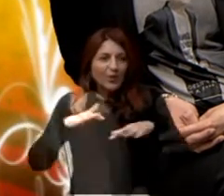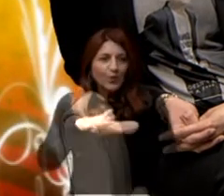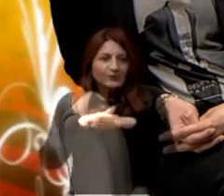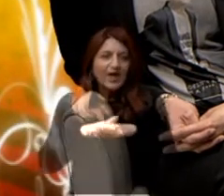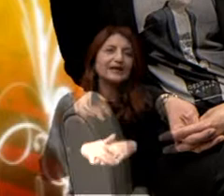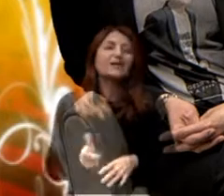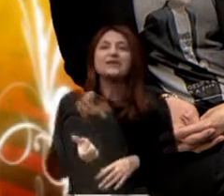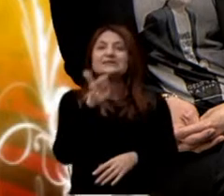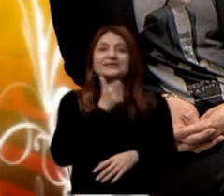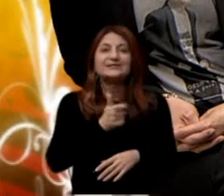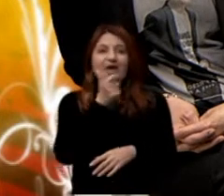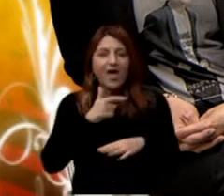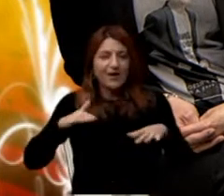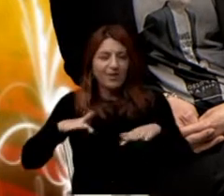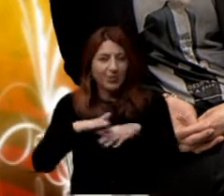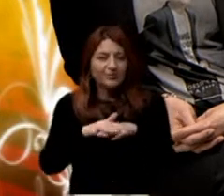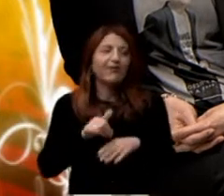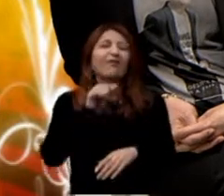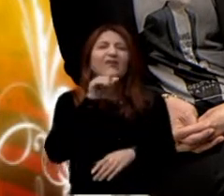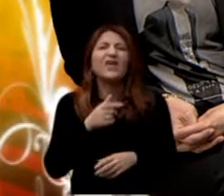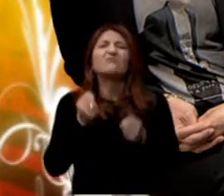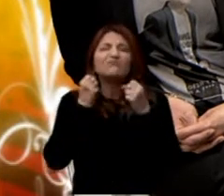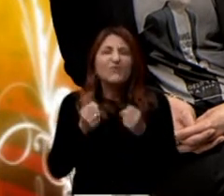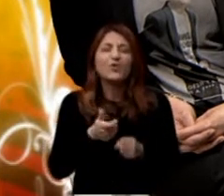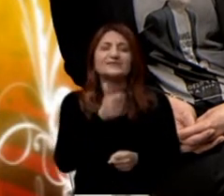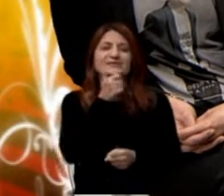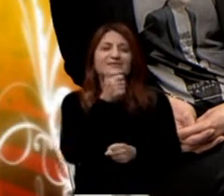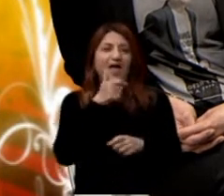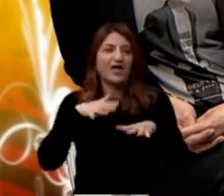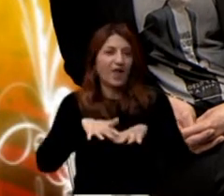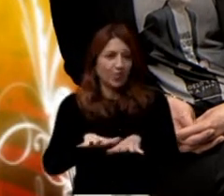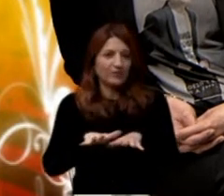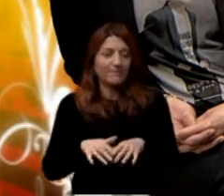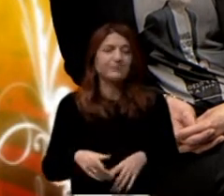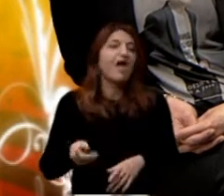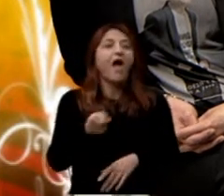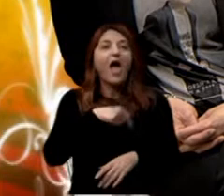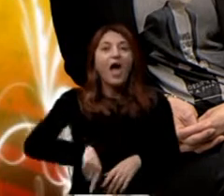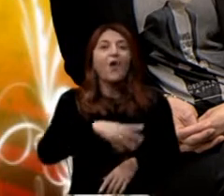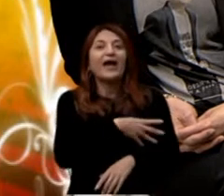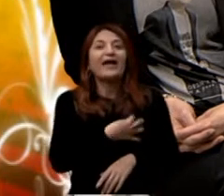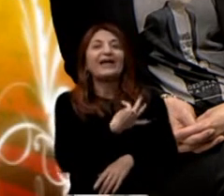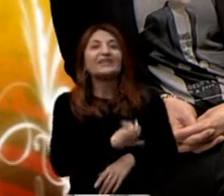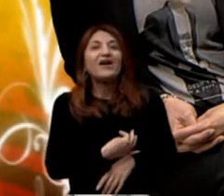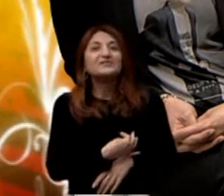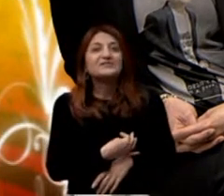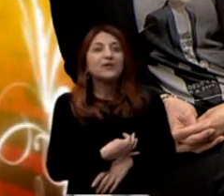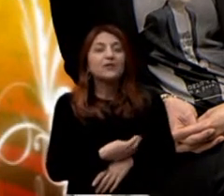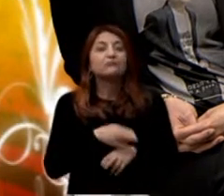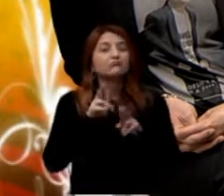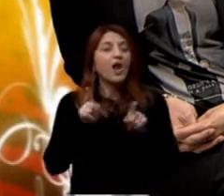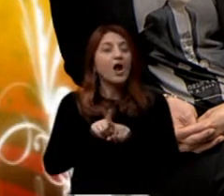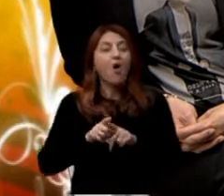starije pučanstvo ili vrlo staro pučanstvo. Hrvatska država spada u populacijsku skupinu